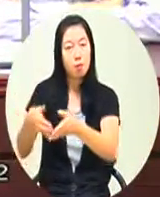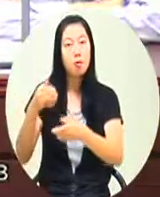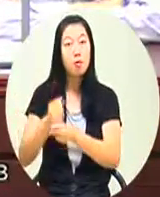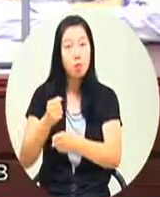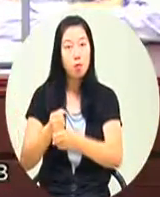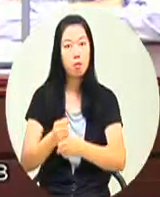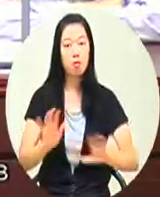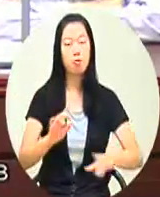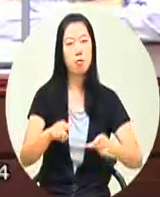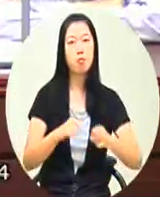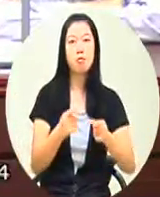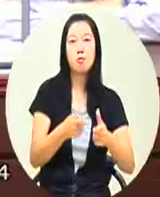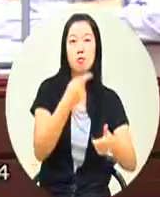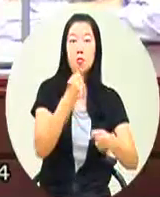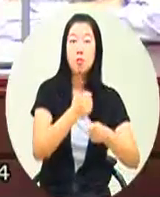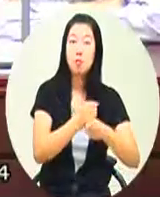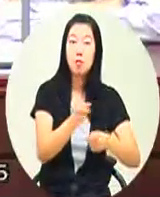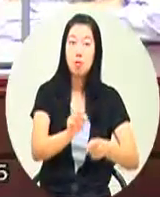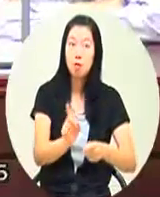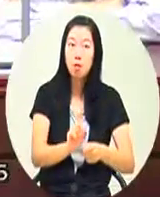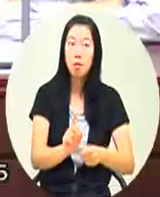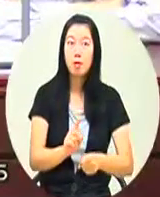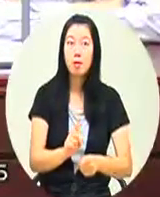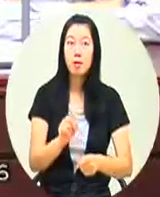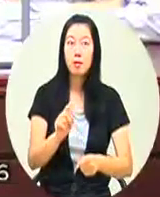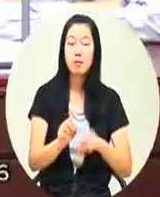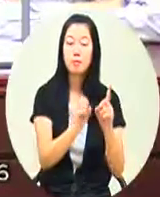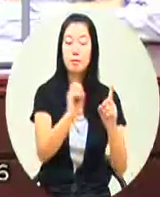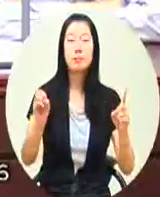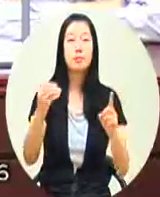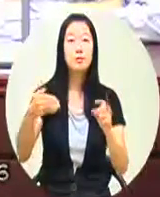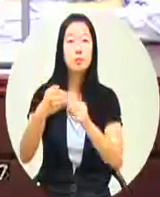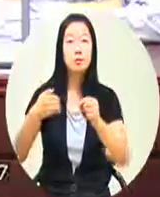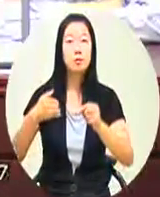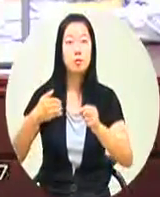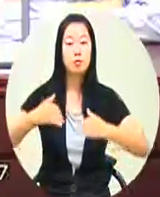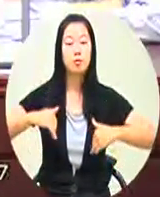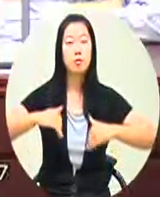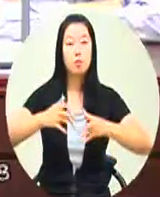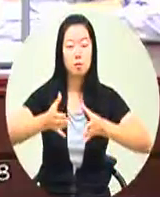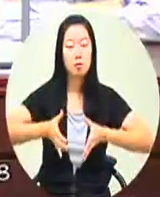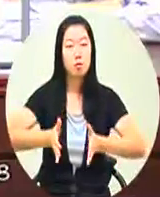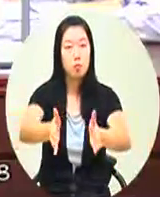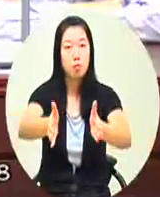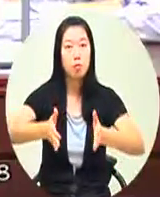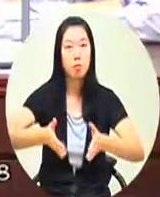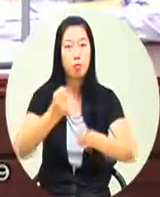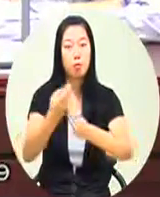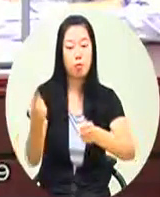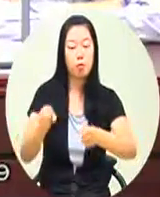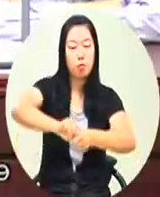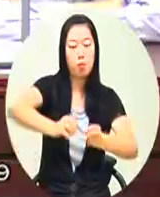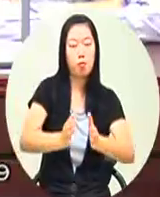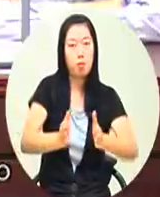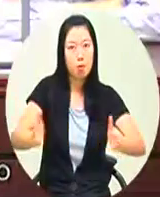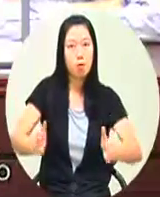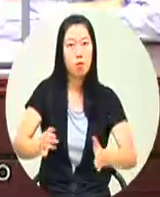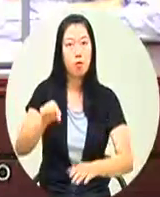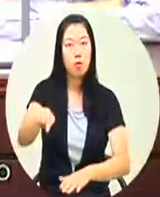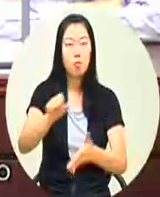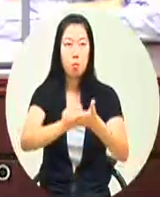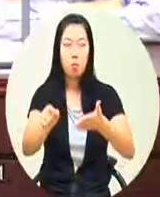今年度就是执行那一个。那个109巷这个连通管加大， 是 这个部分有流标了